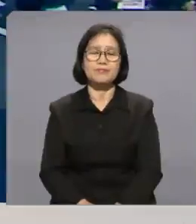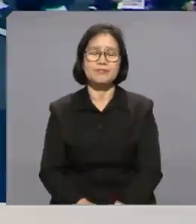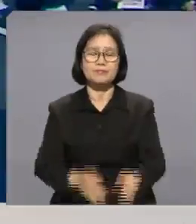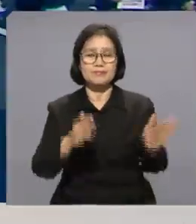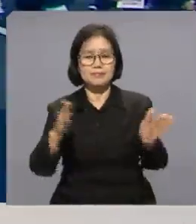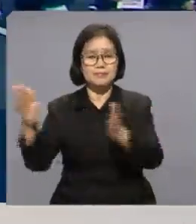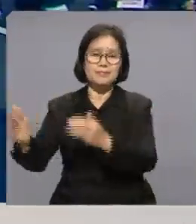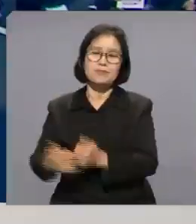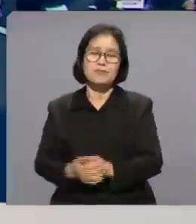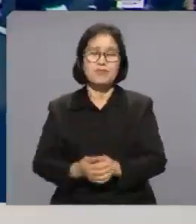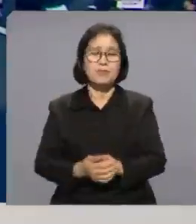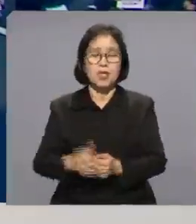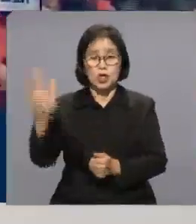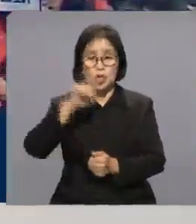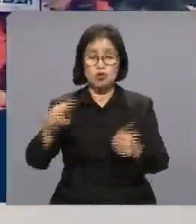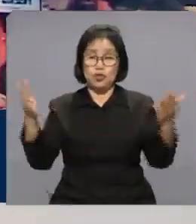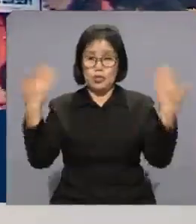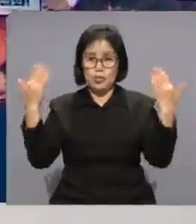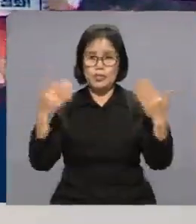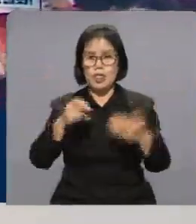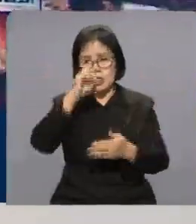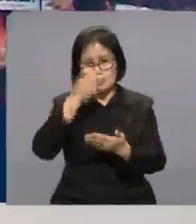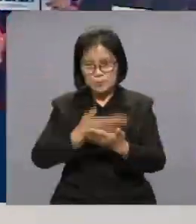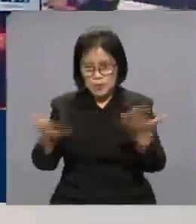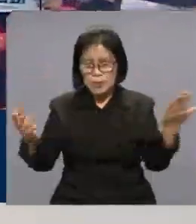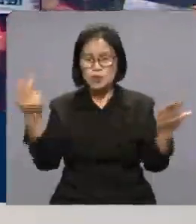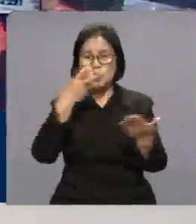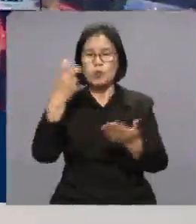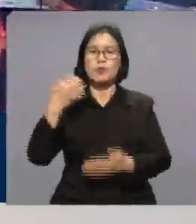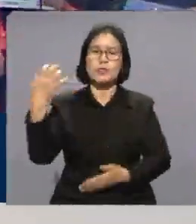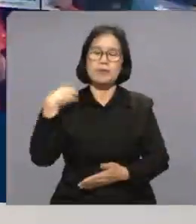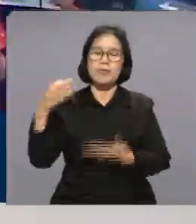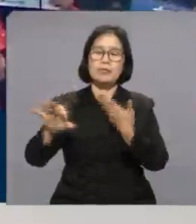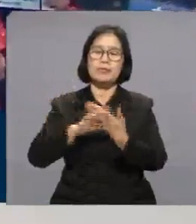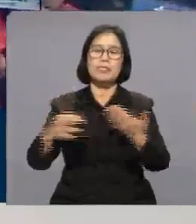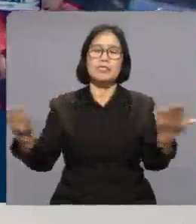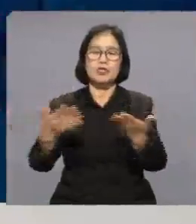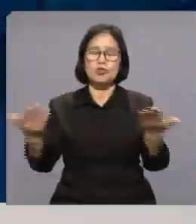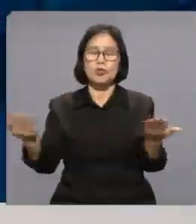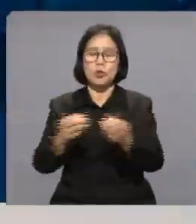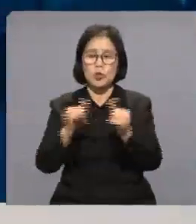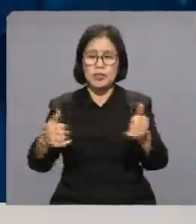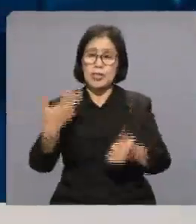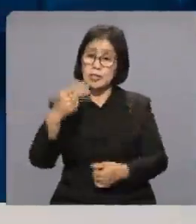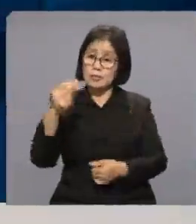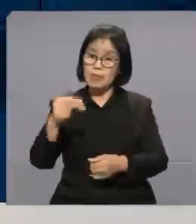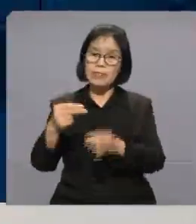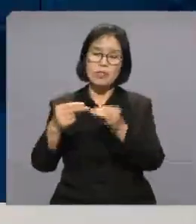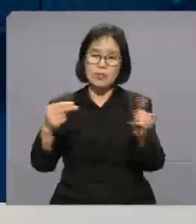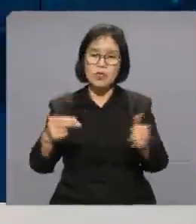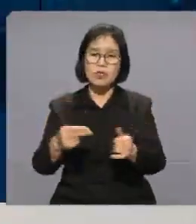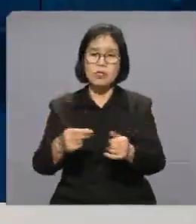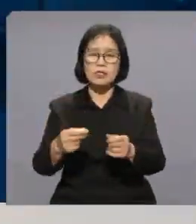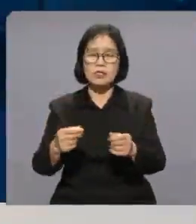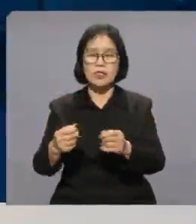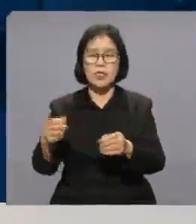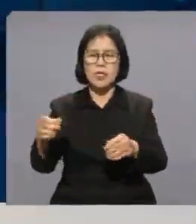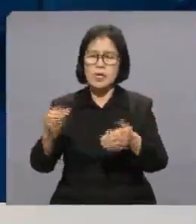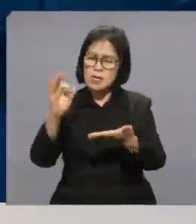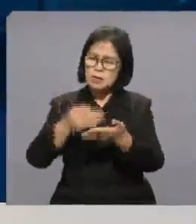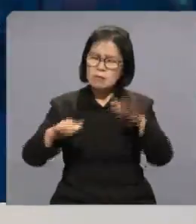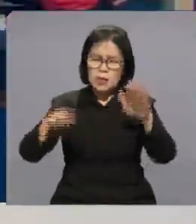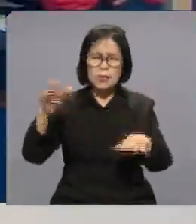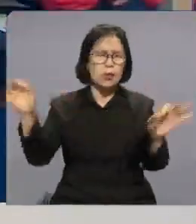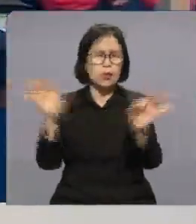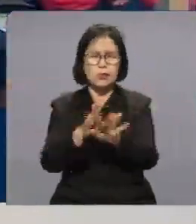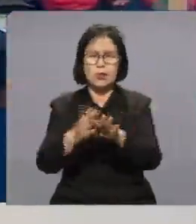다음 소식입니다. 전국 학교에서 급식과 돌봄 등을 담당하는 비정규직 노동자 7만여 명이 임금 차별을 없애고 근무